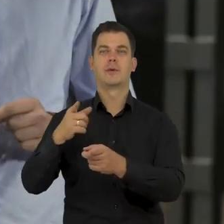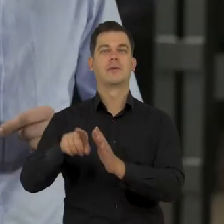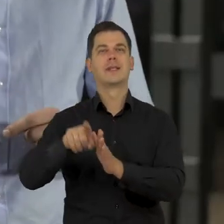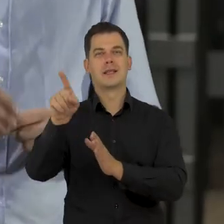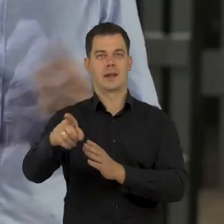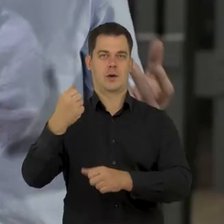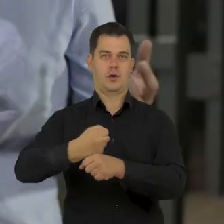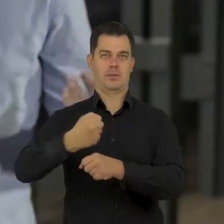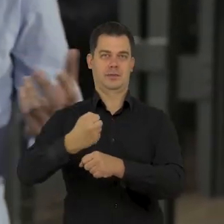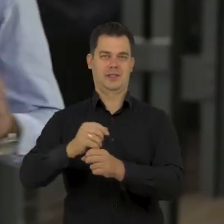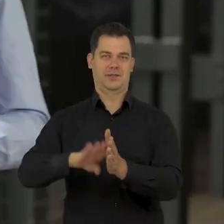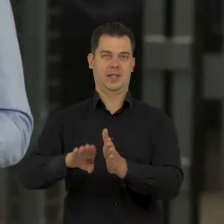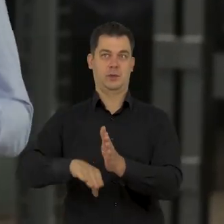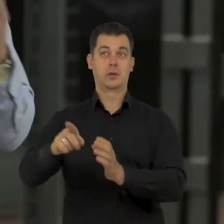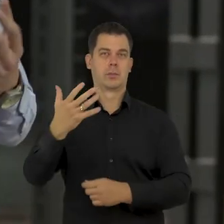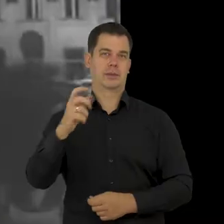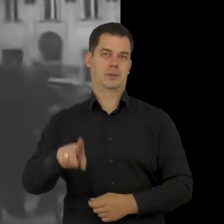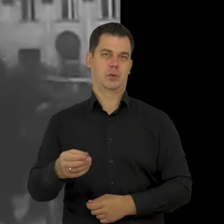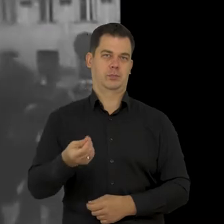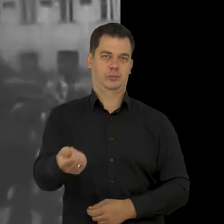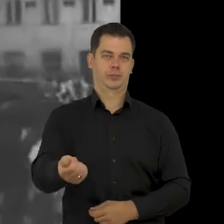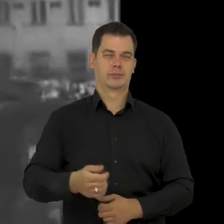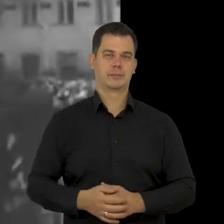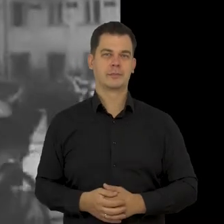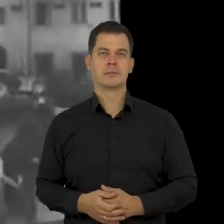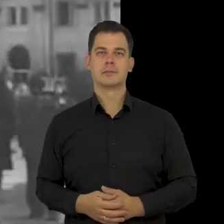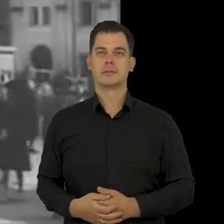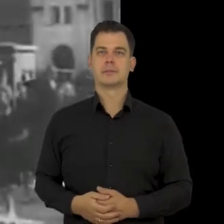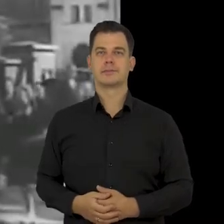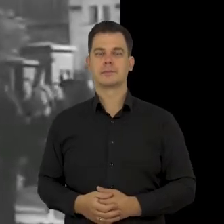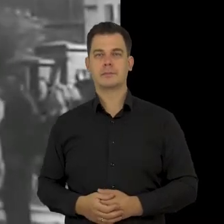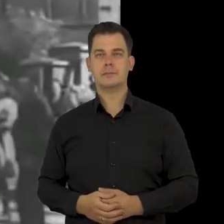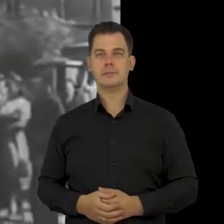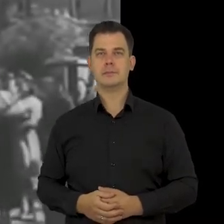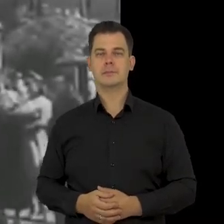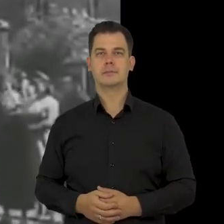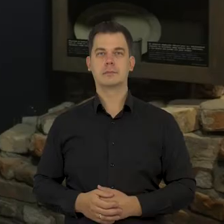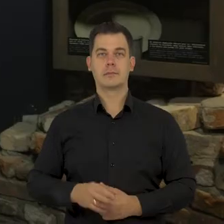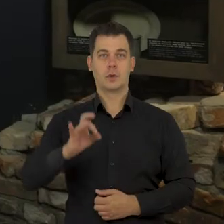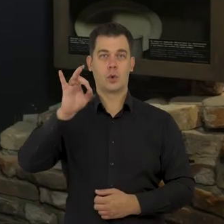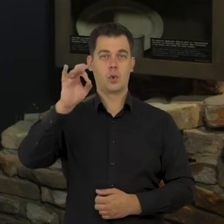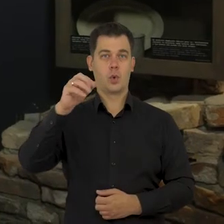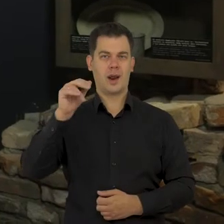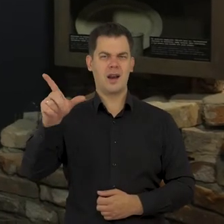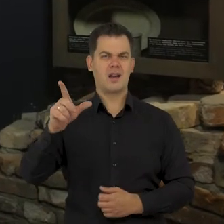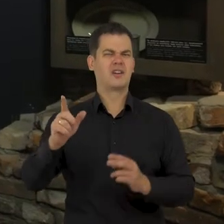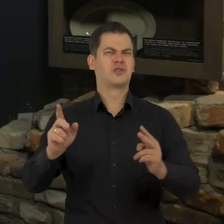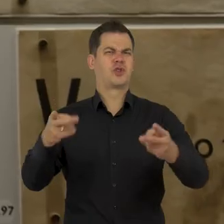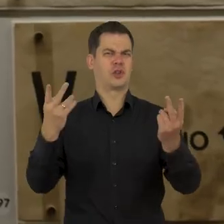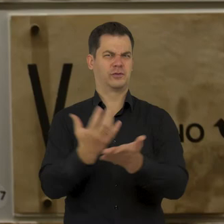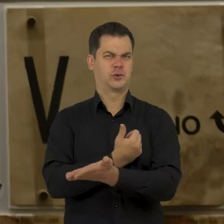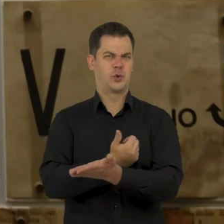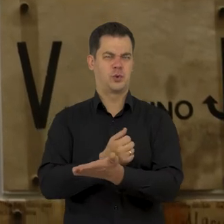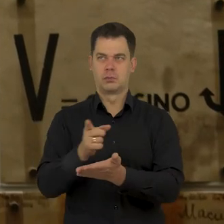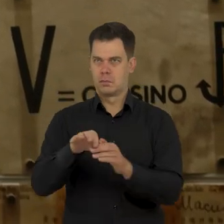I co ciekawe, tyle właśnie zarabiał niewykwalifikowany robotnik w okupowanej Warszawie. Dr Andrzej Zawistowski, szef działu historycznego